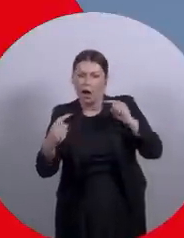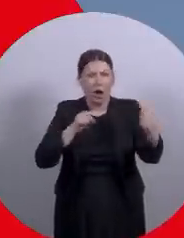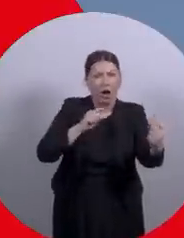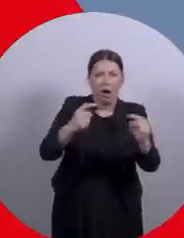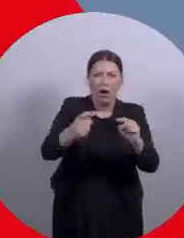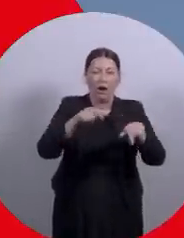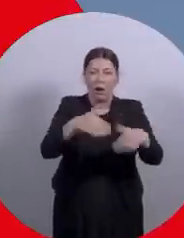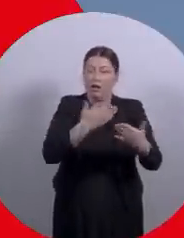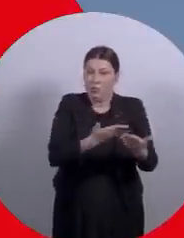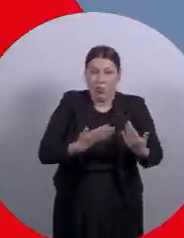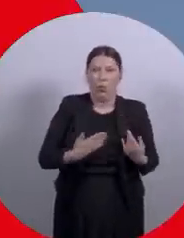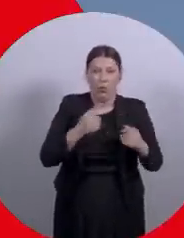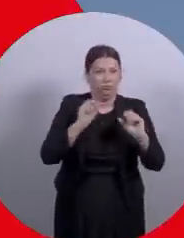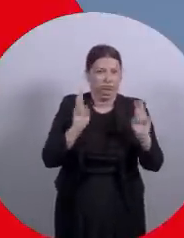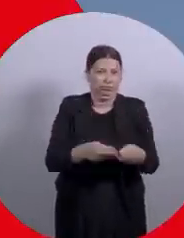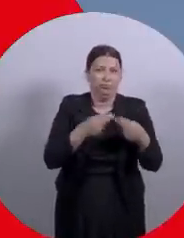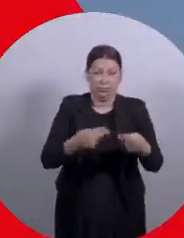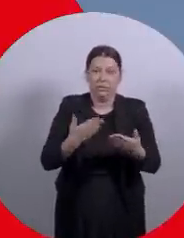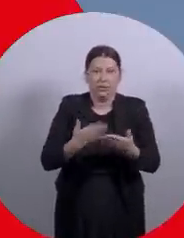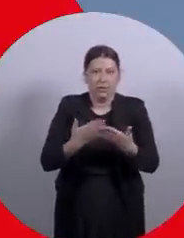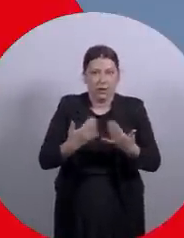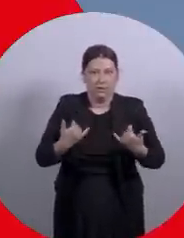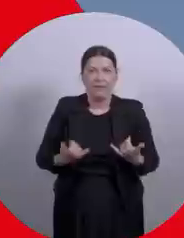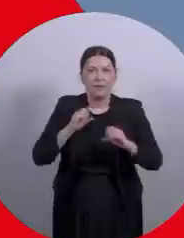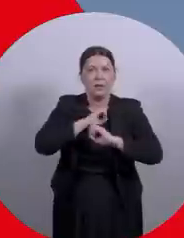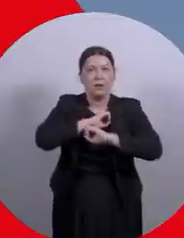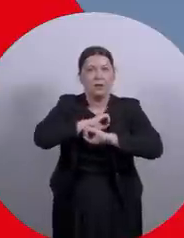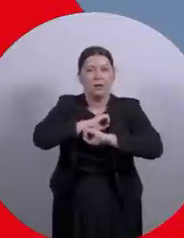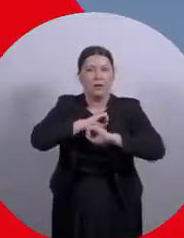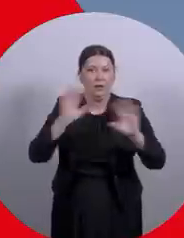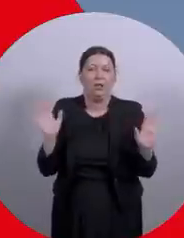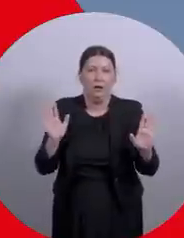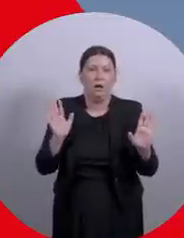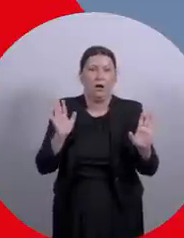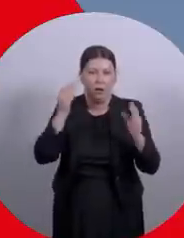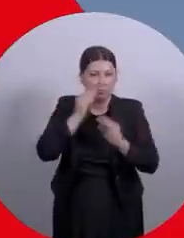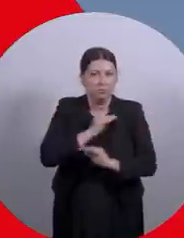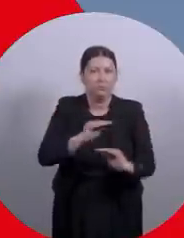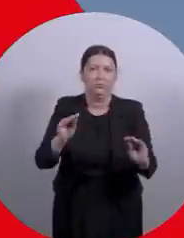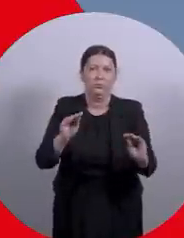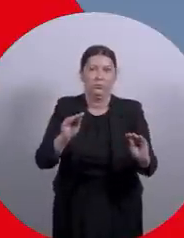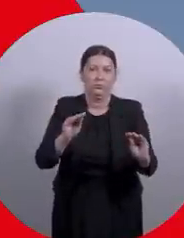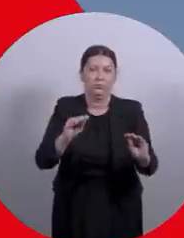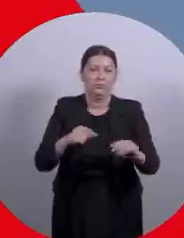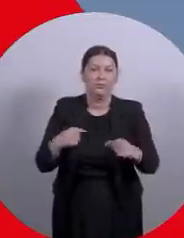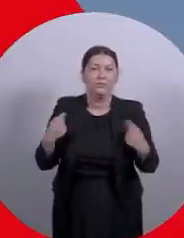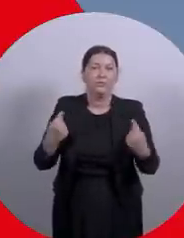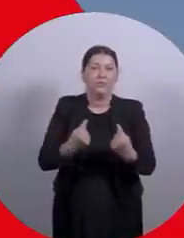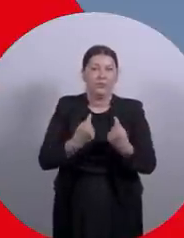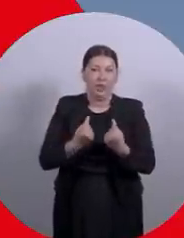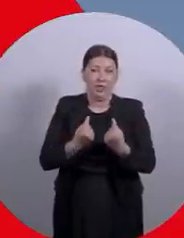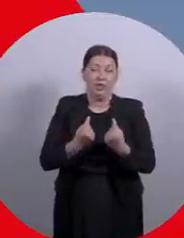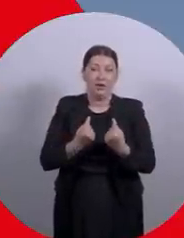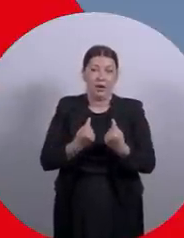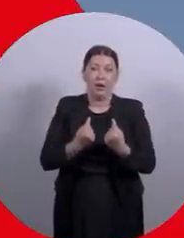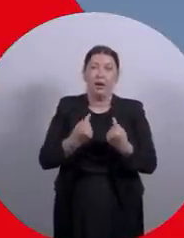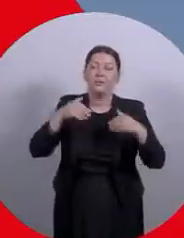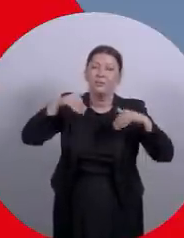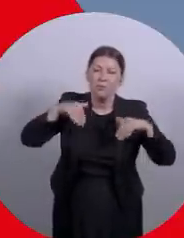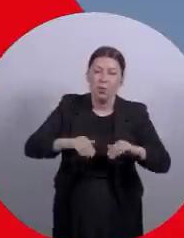Stelle aber auch ganz klar wir müssen antreten die bessere